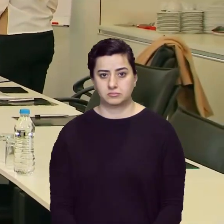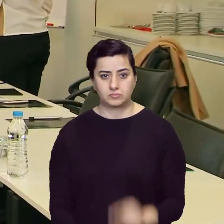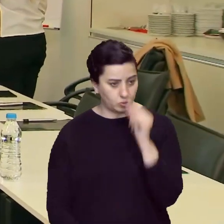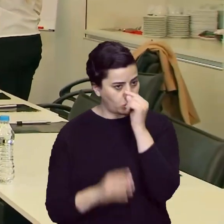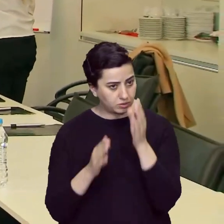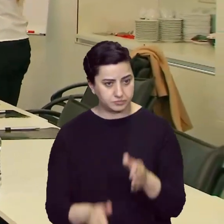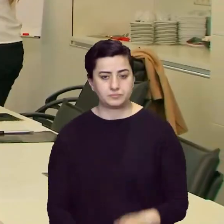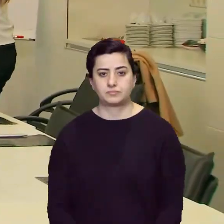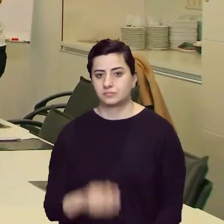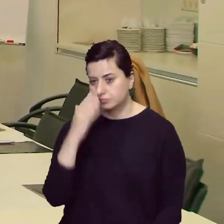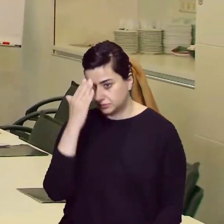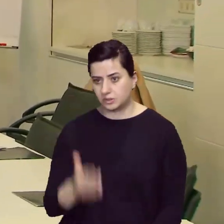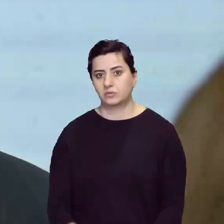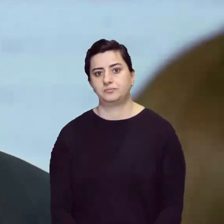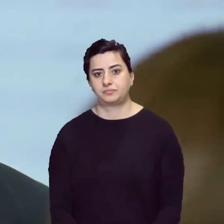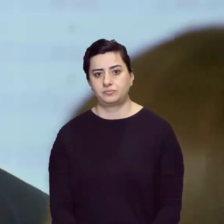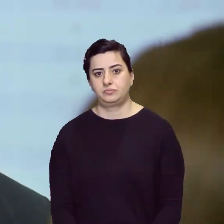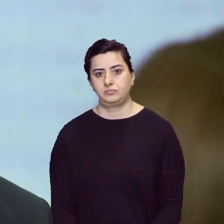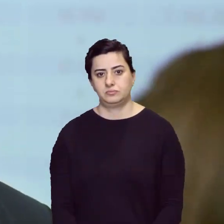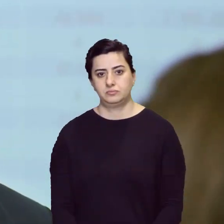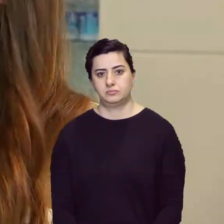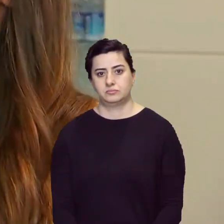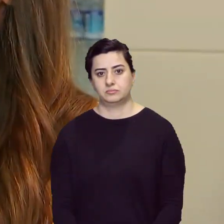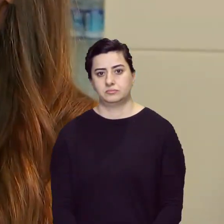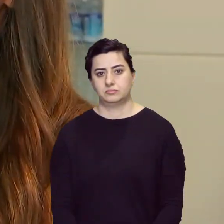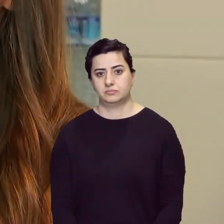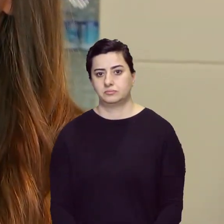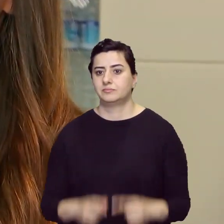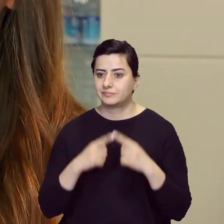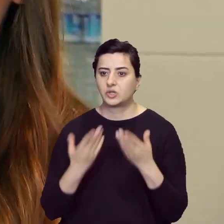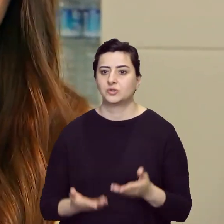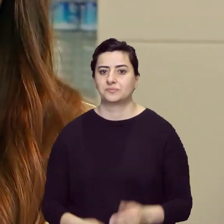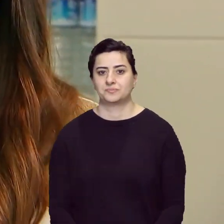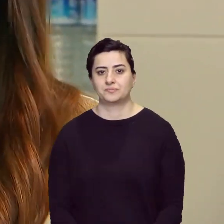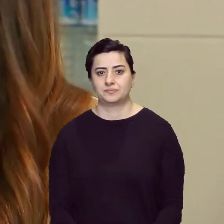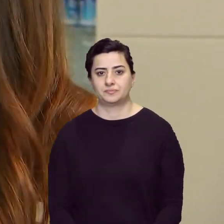Kolay gelsin. Sağ ol. Tokalaştılar. Teşekkürler.